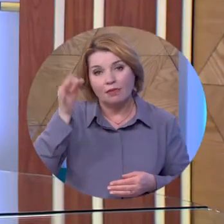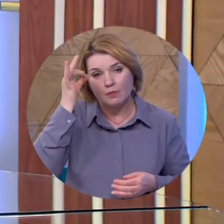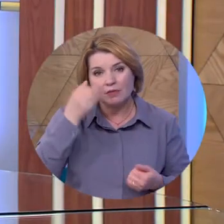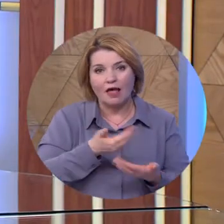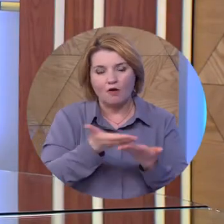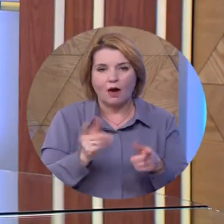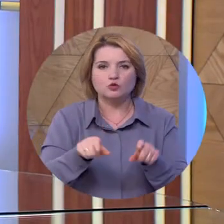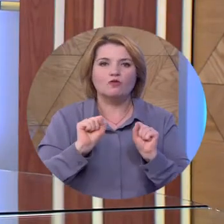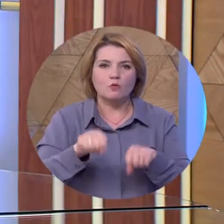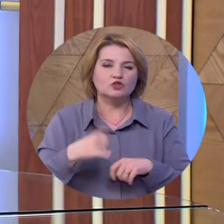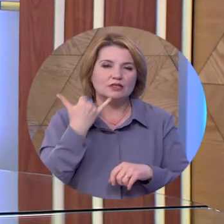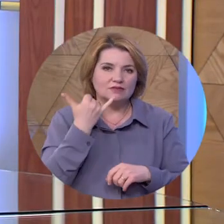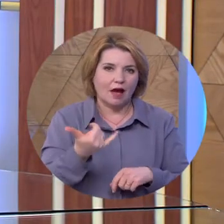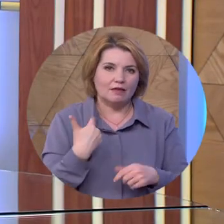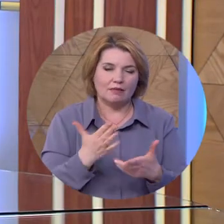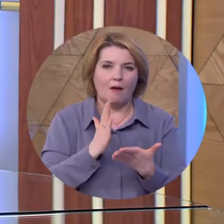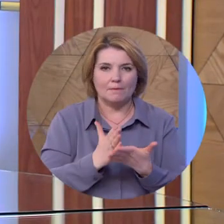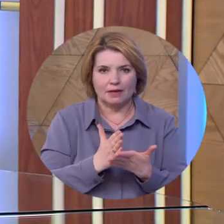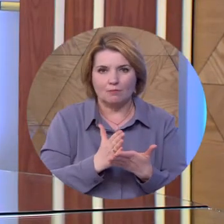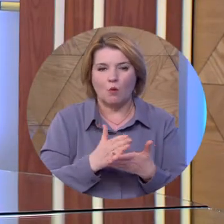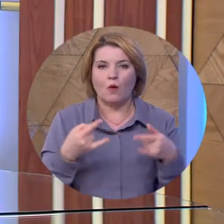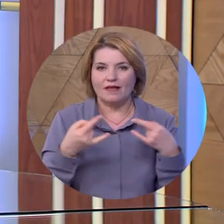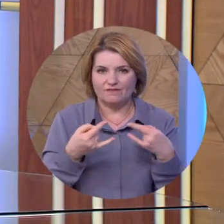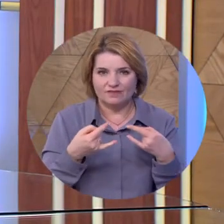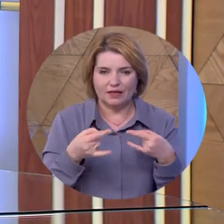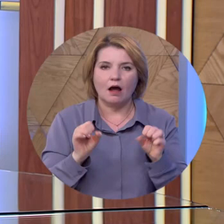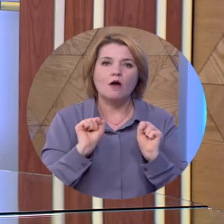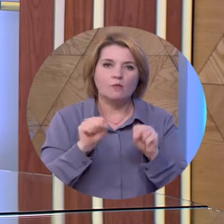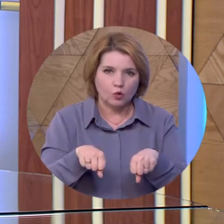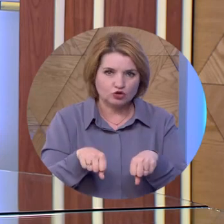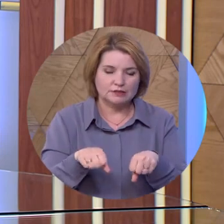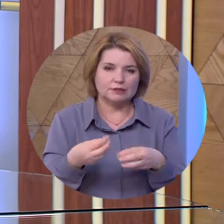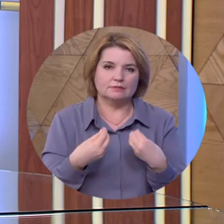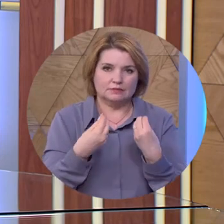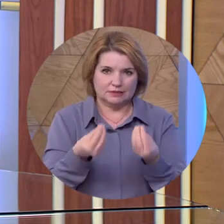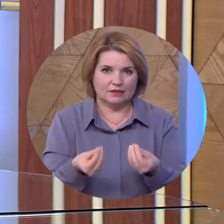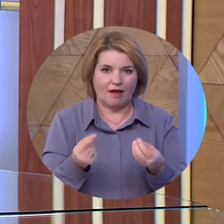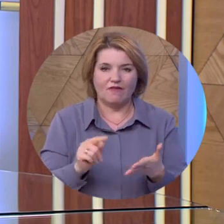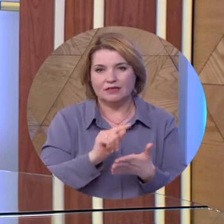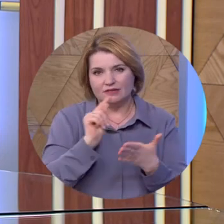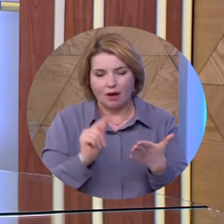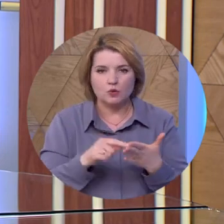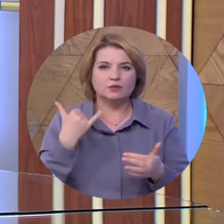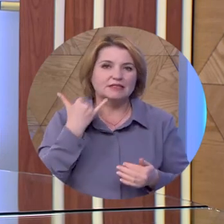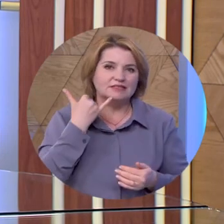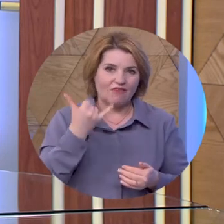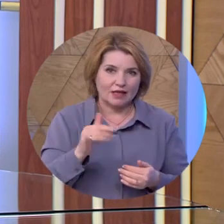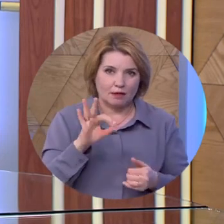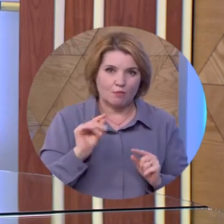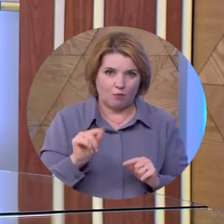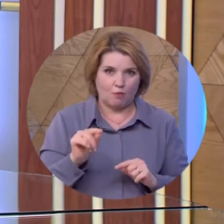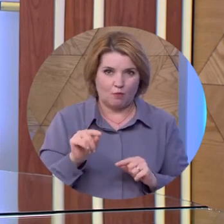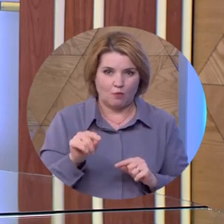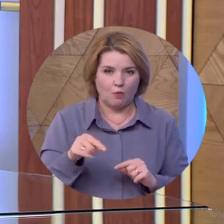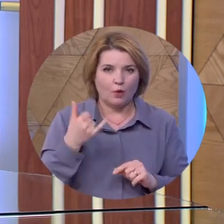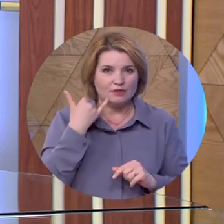прямого эфира 635-85-72. Вы можете присоединиться к нашему сегодняшнему эфиру, позвонив по этому телефону, либо